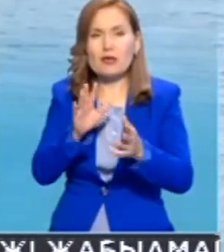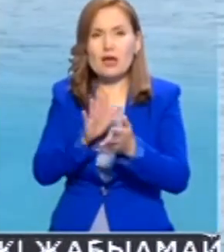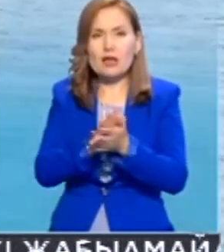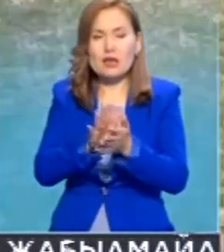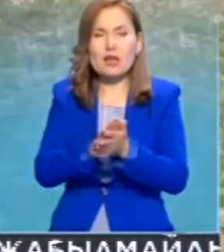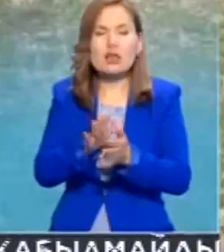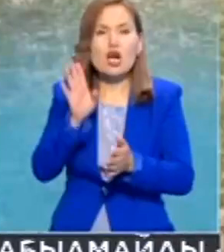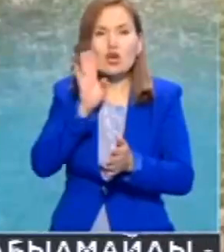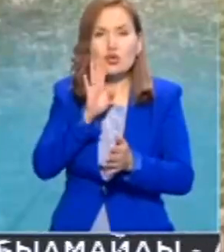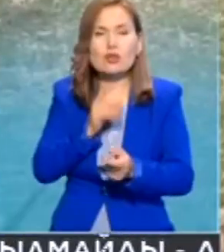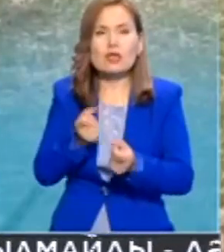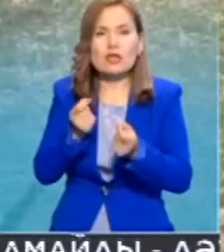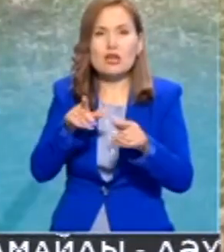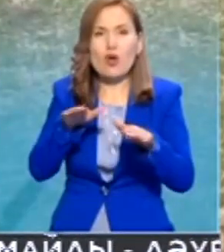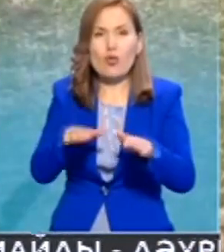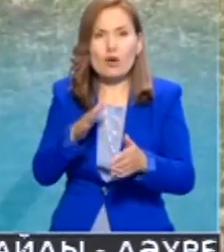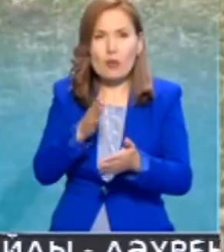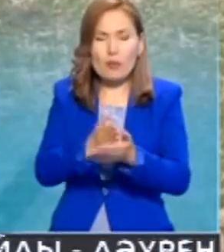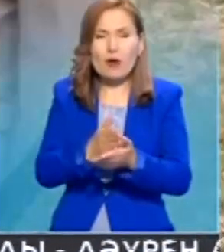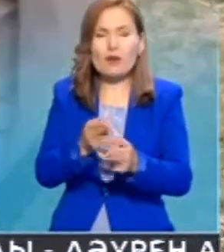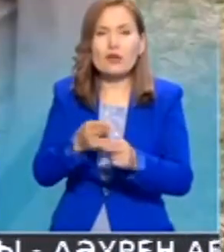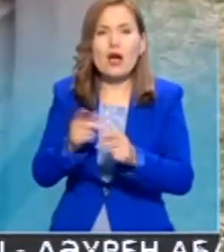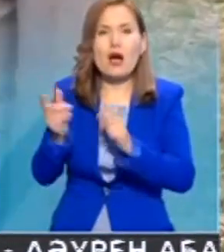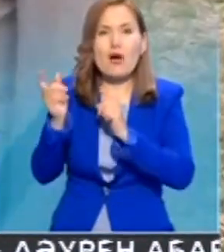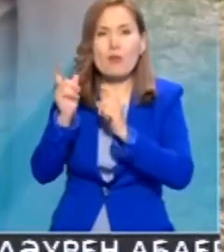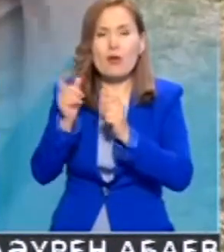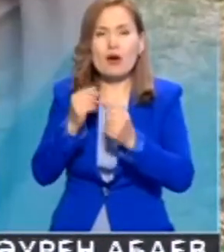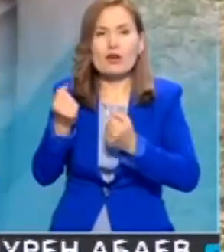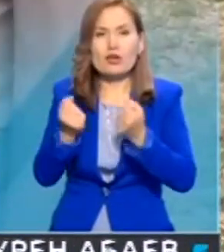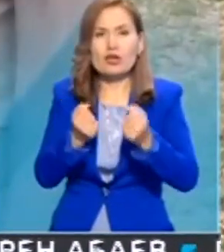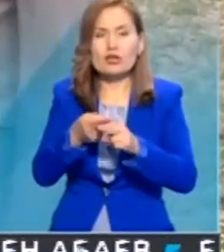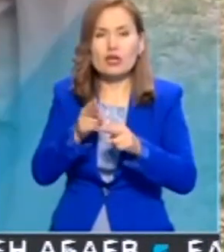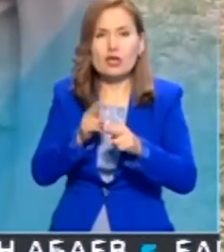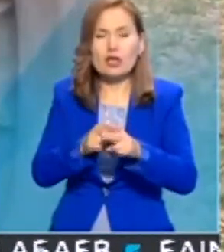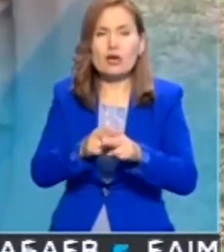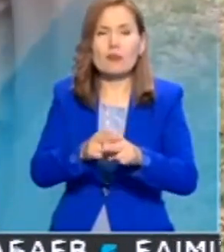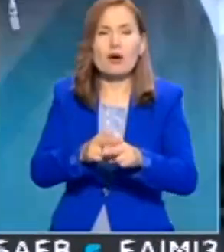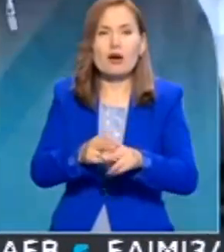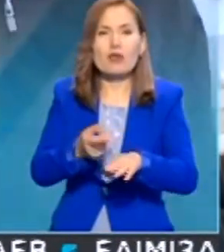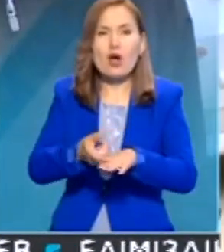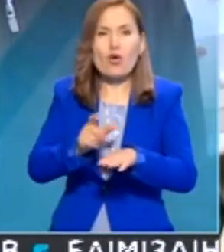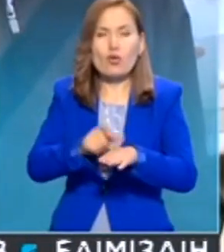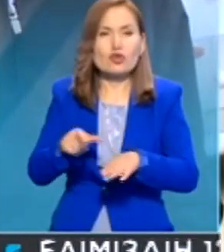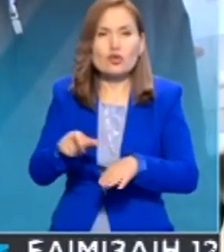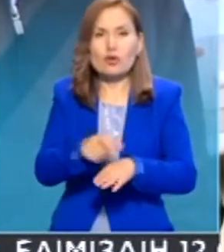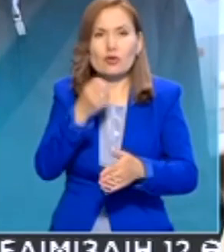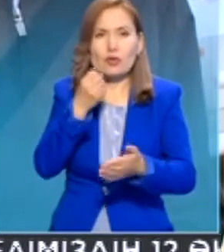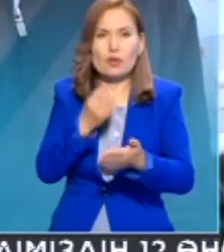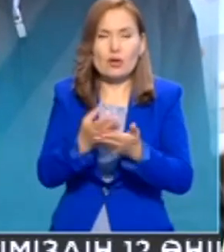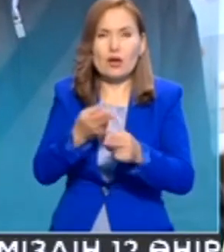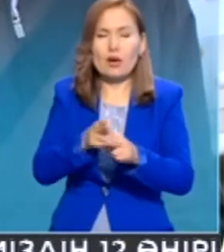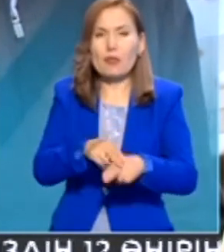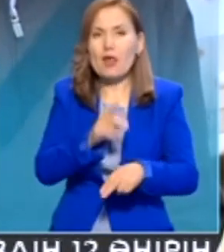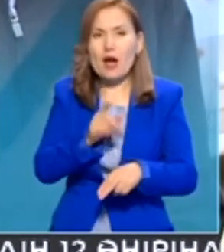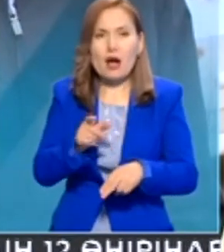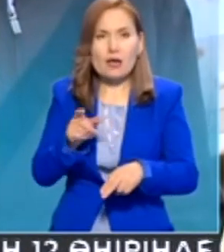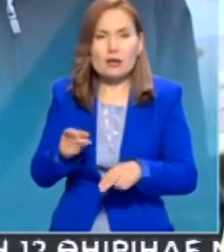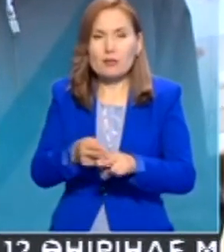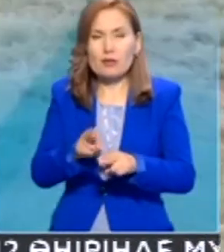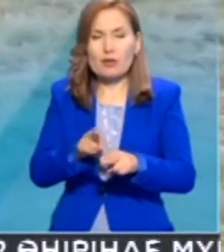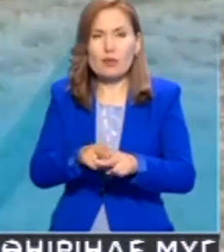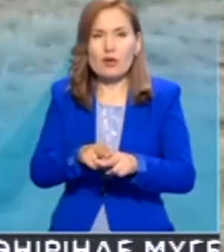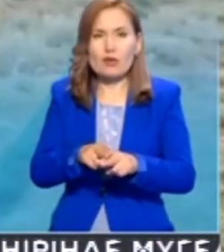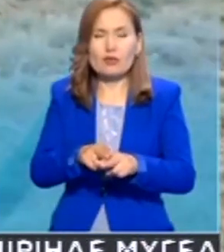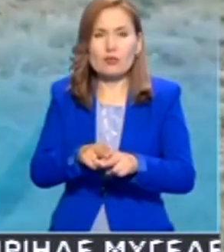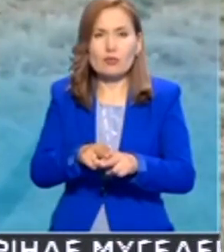бар. Дегенмен көлік иелері ол жаққа бару үшін 25 мың теңгеге дейін сұрайтын көрінеді. Оны қарапайым тұрғындардың қалтасы көтермейді. Бұл